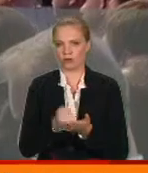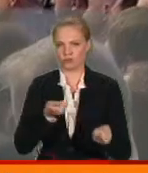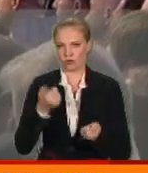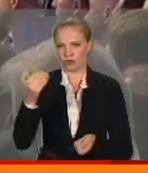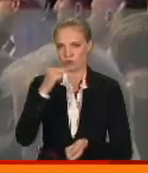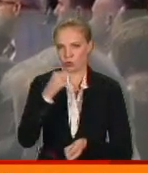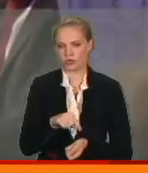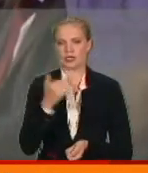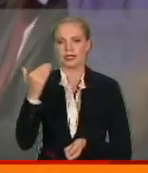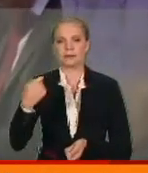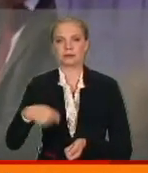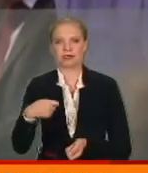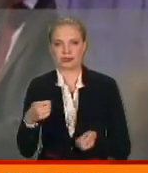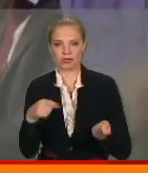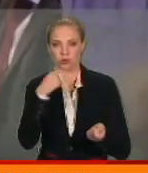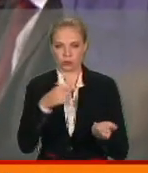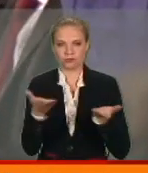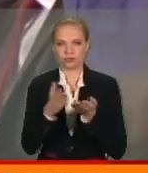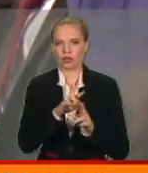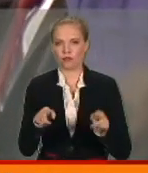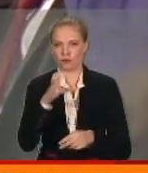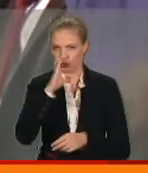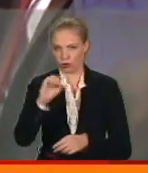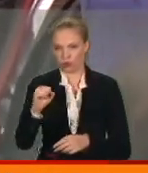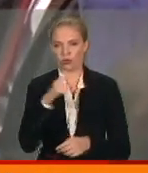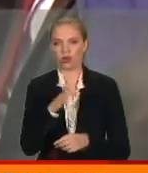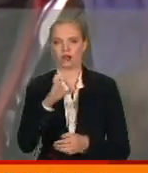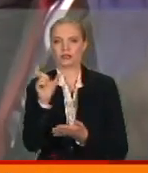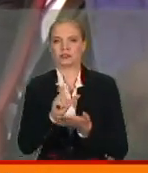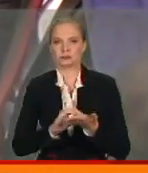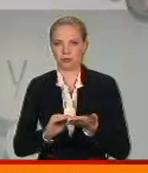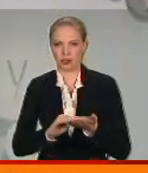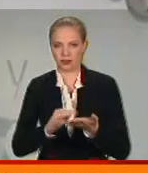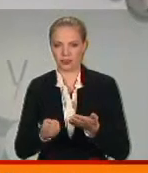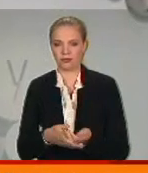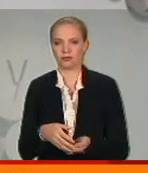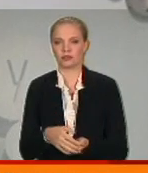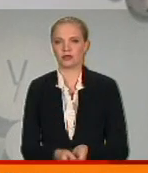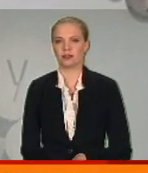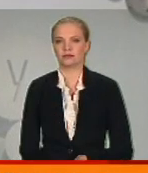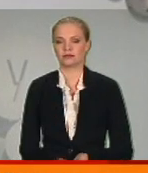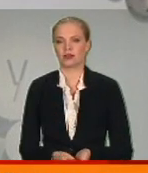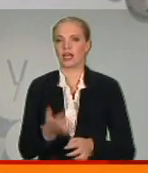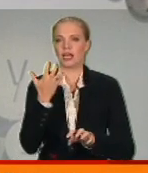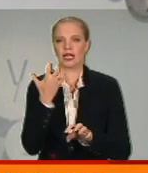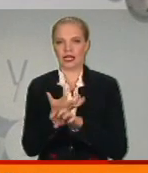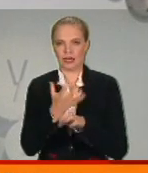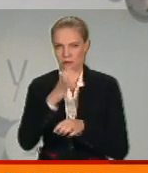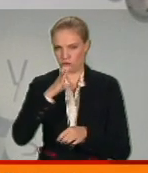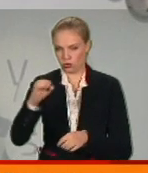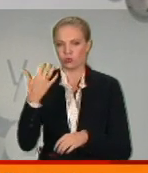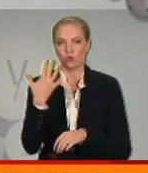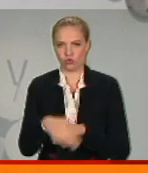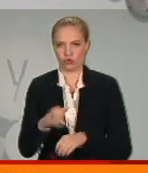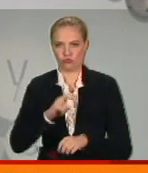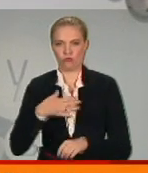Росії її президент порівнює з носорогом із п'єси абсурдиста же на юнеску гібридний носоріг уже на